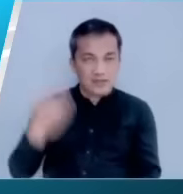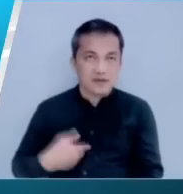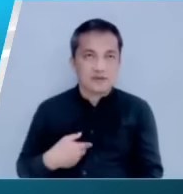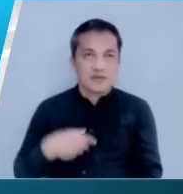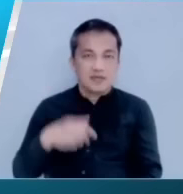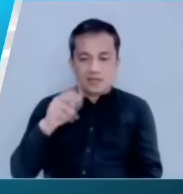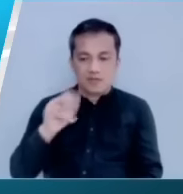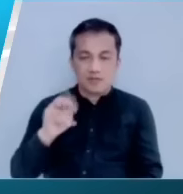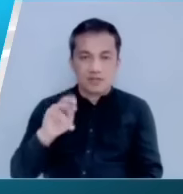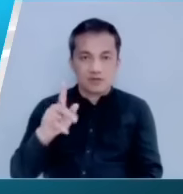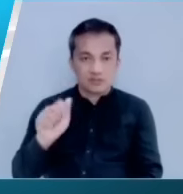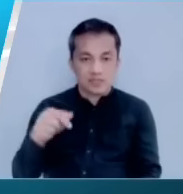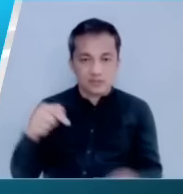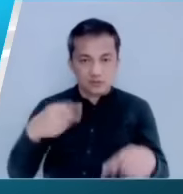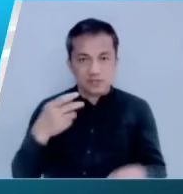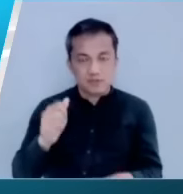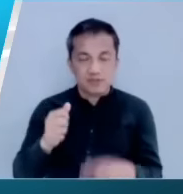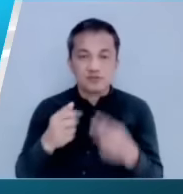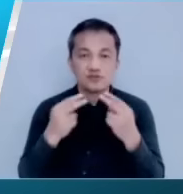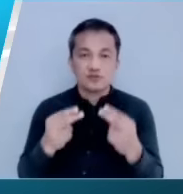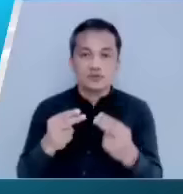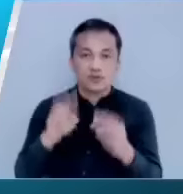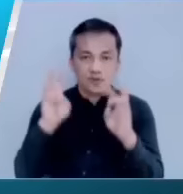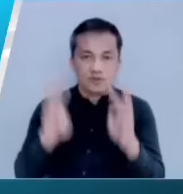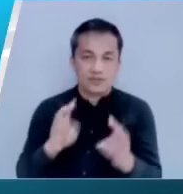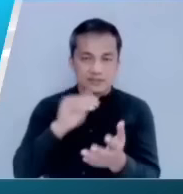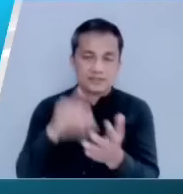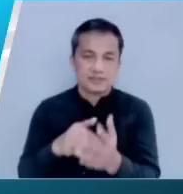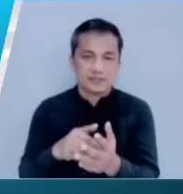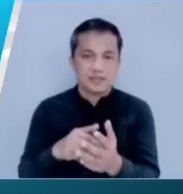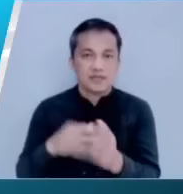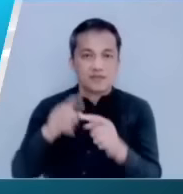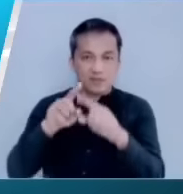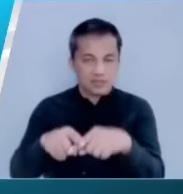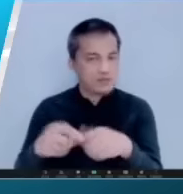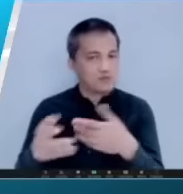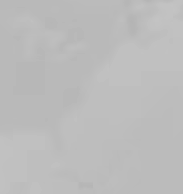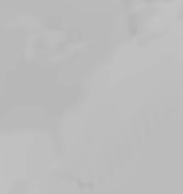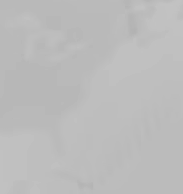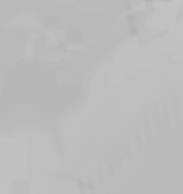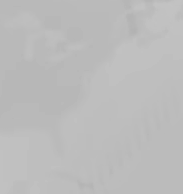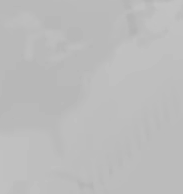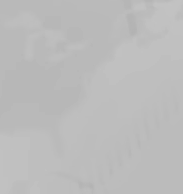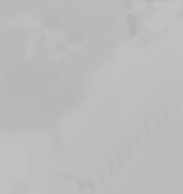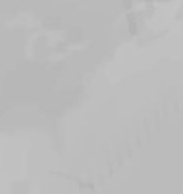Rosa. Ito ang GMA Integrated News Weather Center. Maasahan anuman ang panahon.